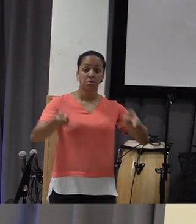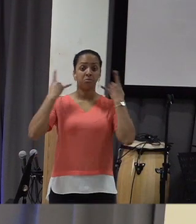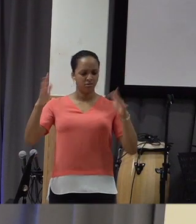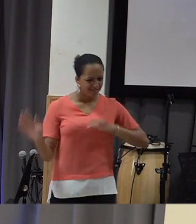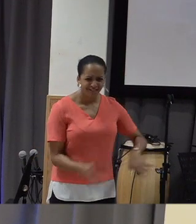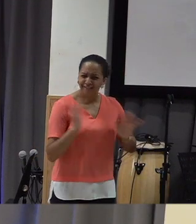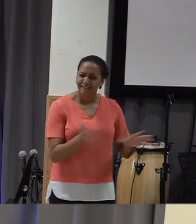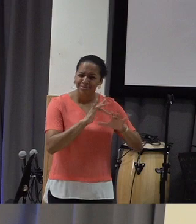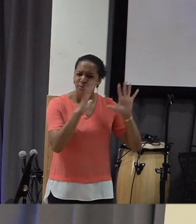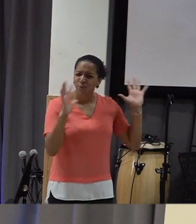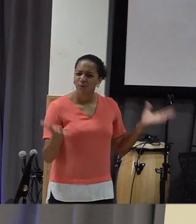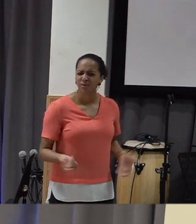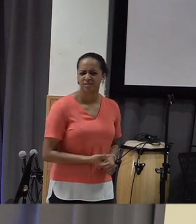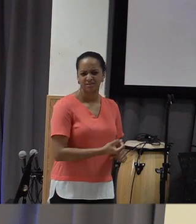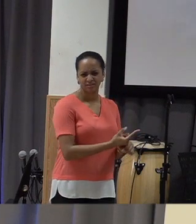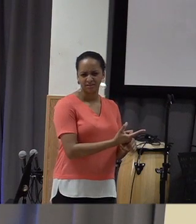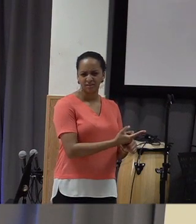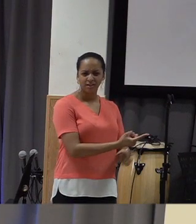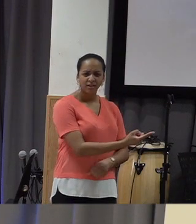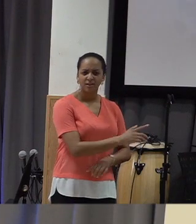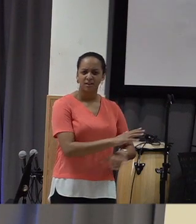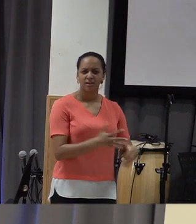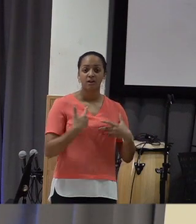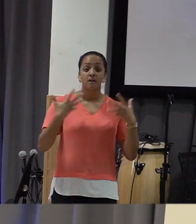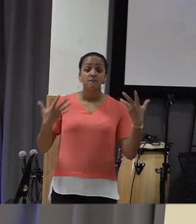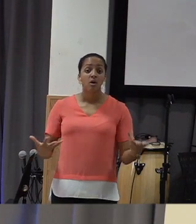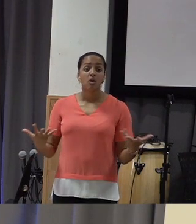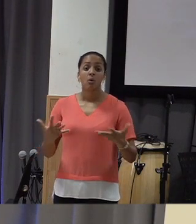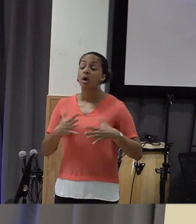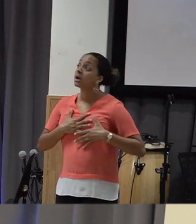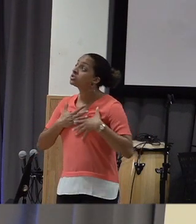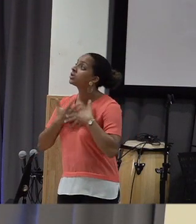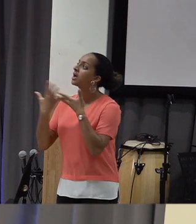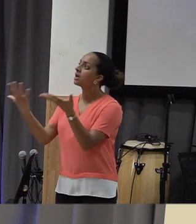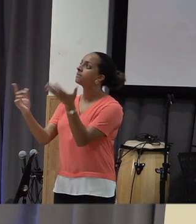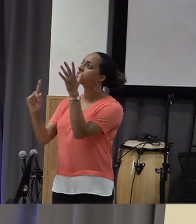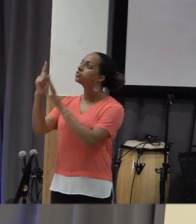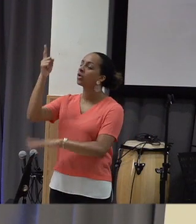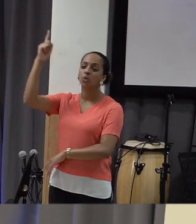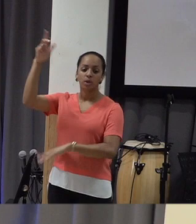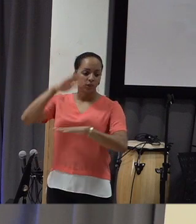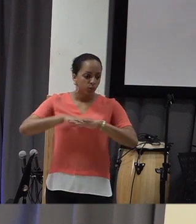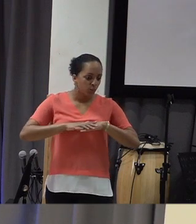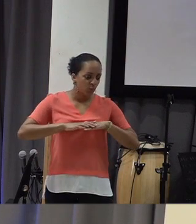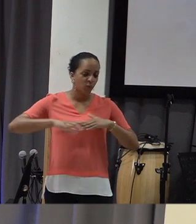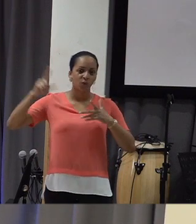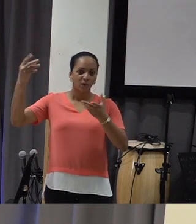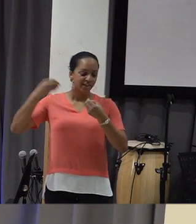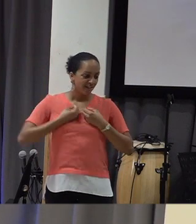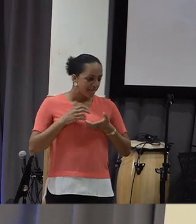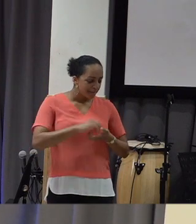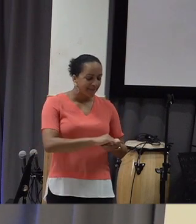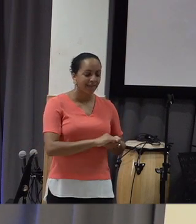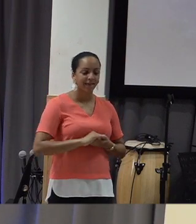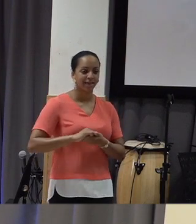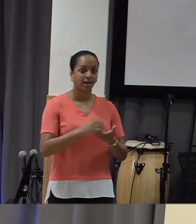aux choses semblables. Nous choisissons sciemment d'aimer Dieu. L'amour est un choix, sa douceur, sa paix. Nous aimons cela. Nous